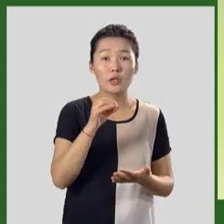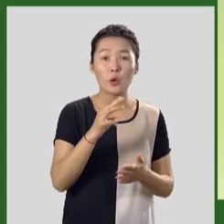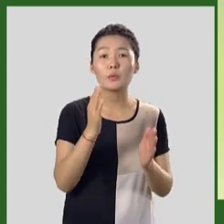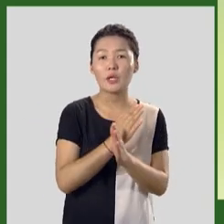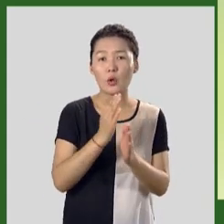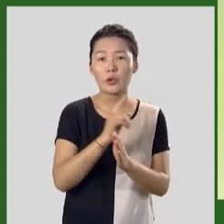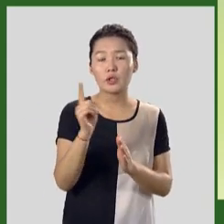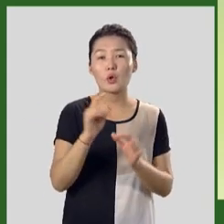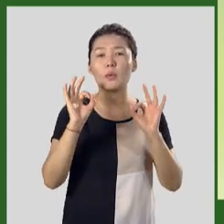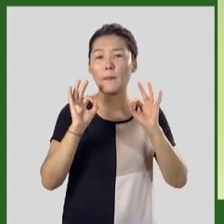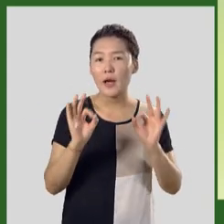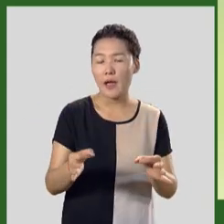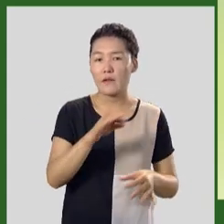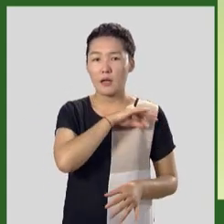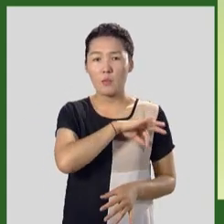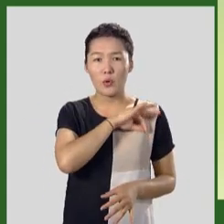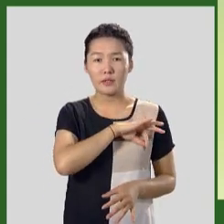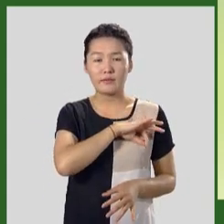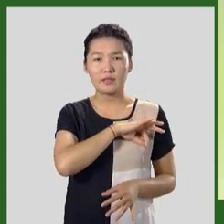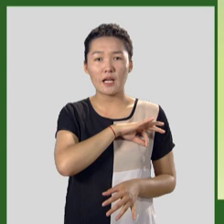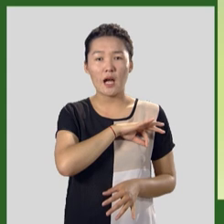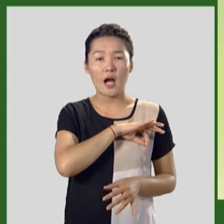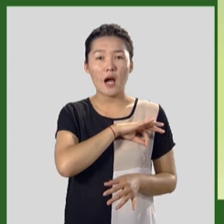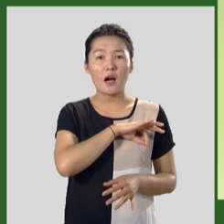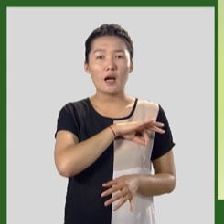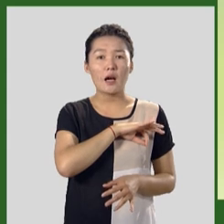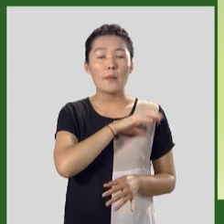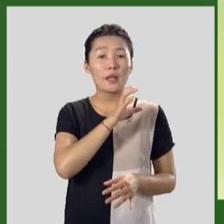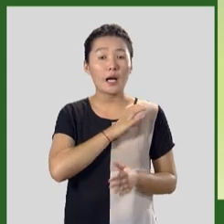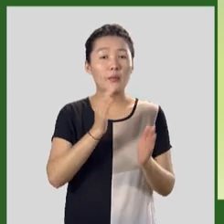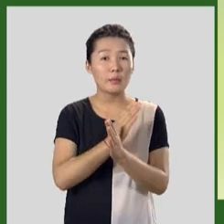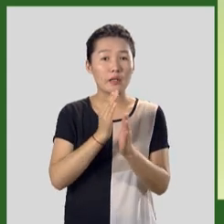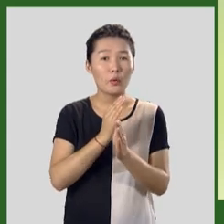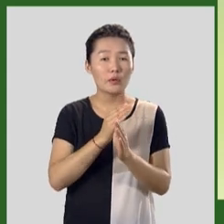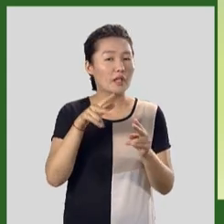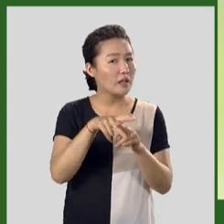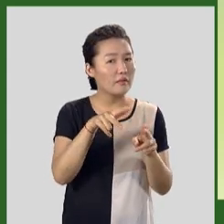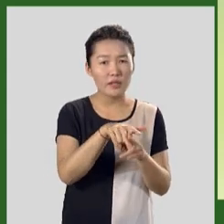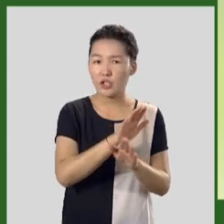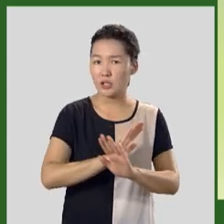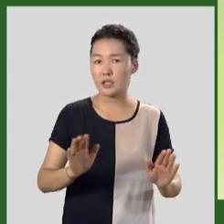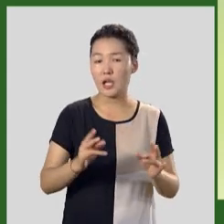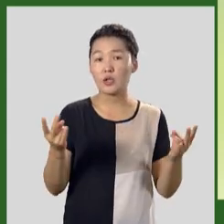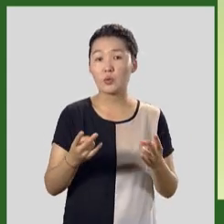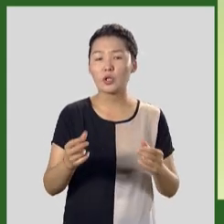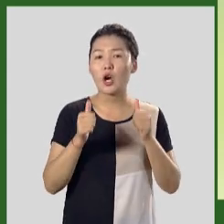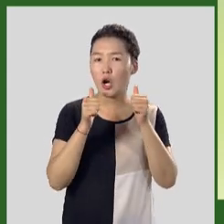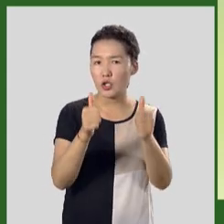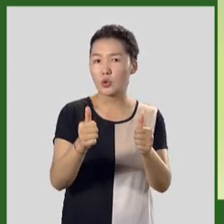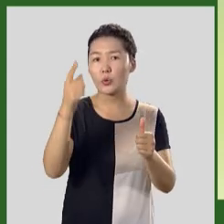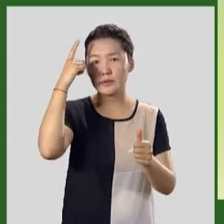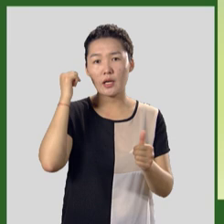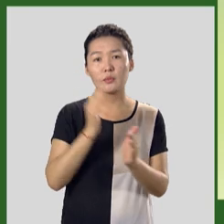правильно пользоваться благами природы и не наносить ей вред, нужно очень хорошо ее